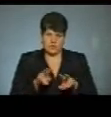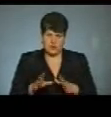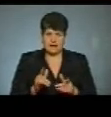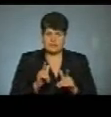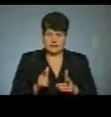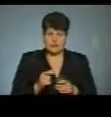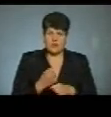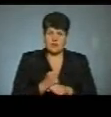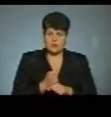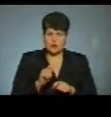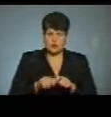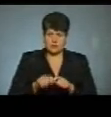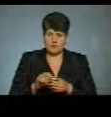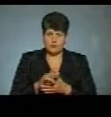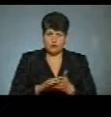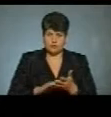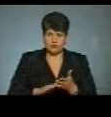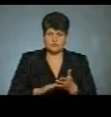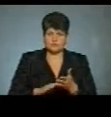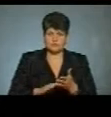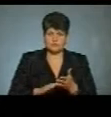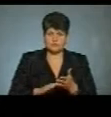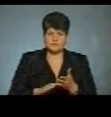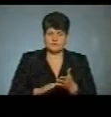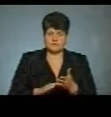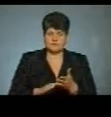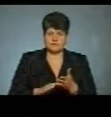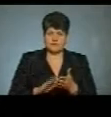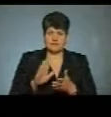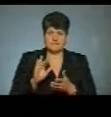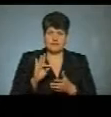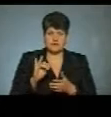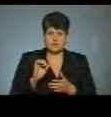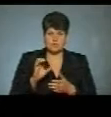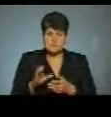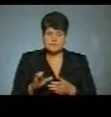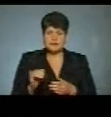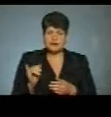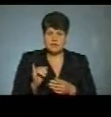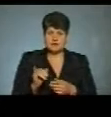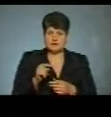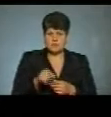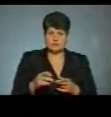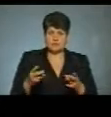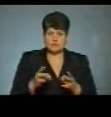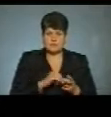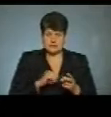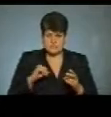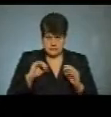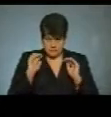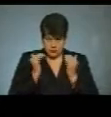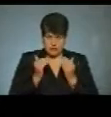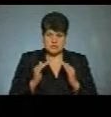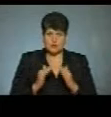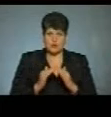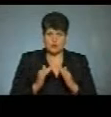згідно лабораторних обстежень, продовжують виділяти вірус коронавірус і тому потребують самоізоляції